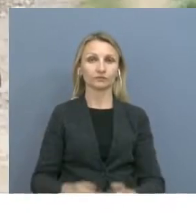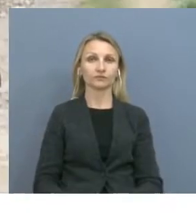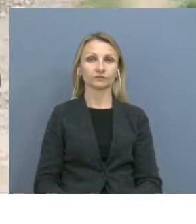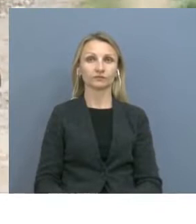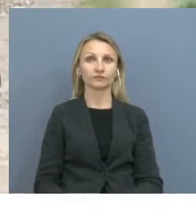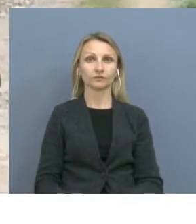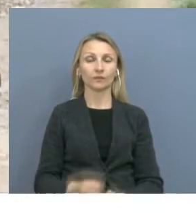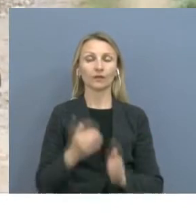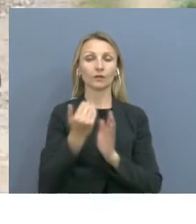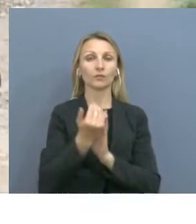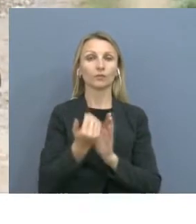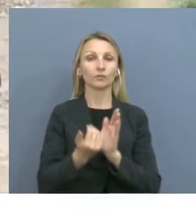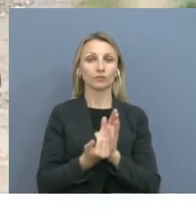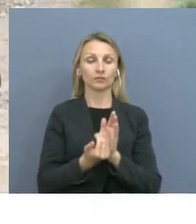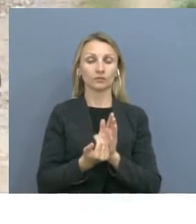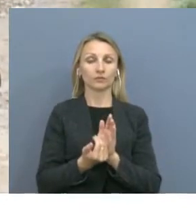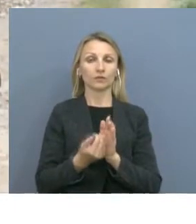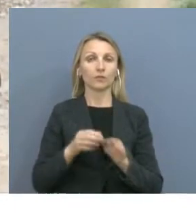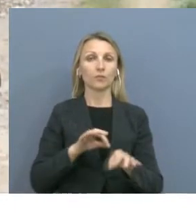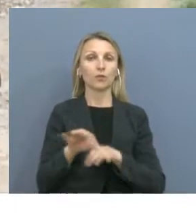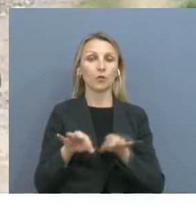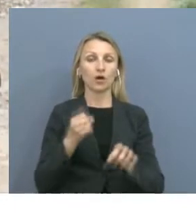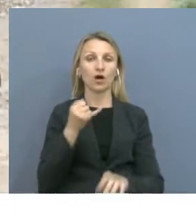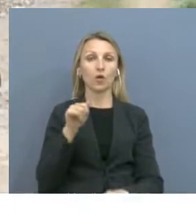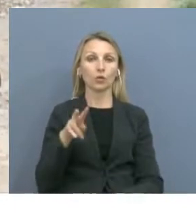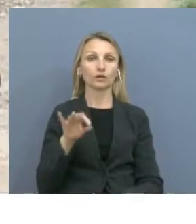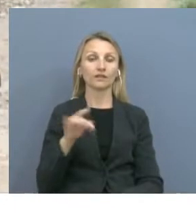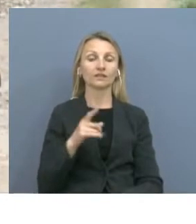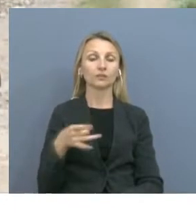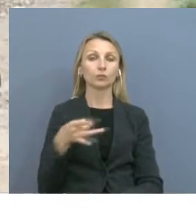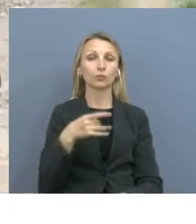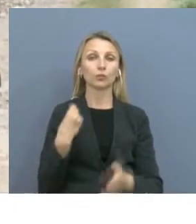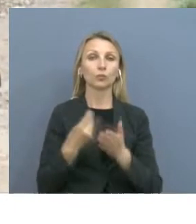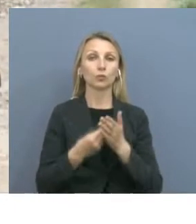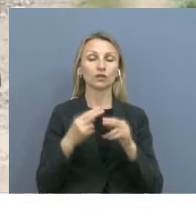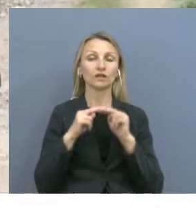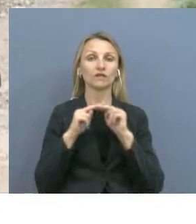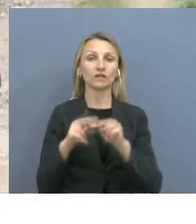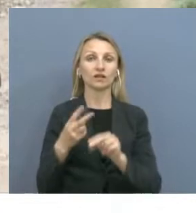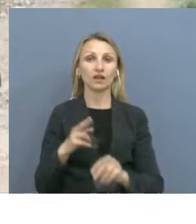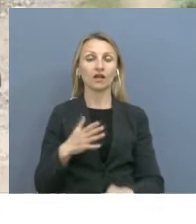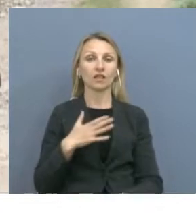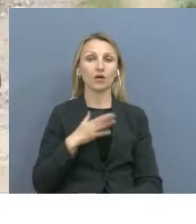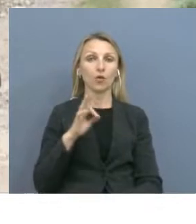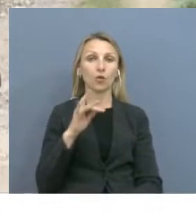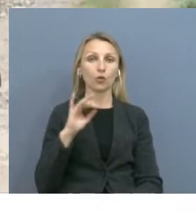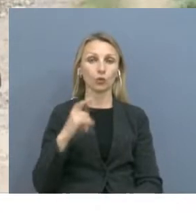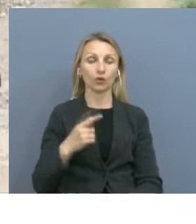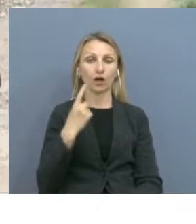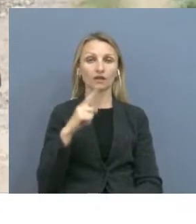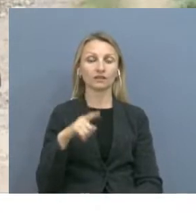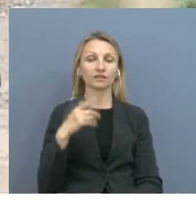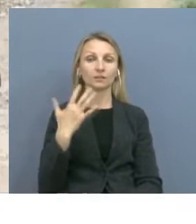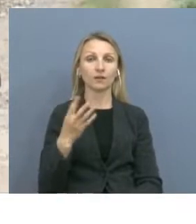В рамках проекта «Аул Ельбисыгы» из республиканского бюджета в этом году выделено для нашего округа порядка